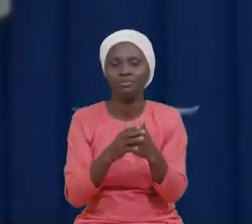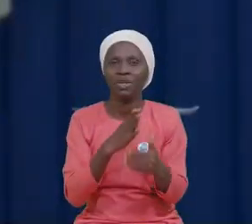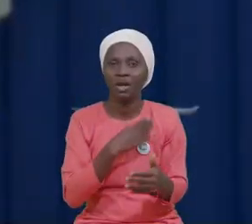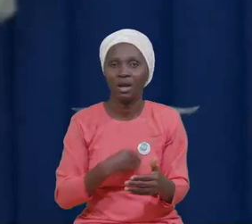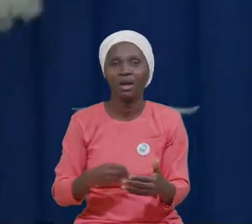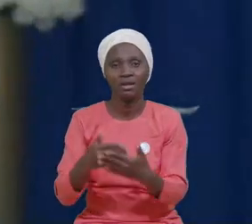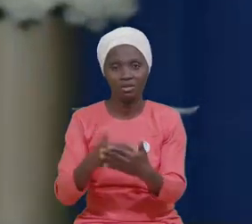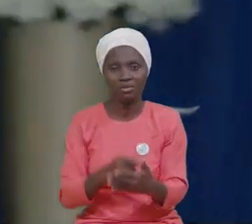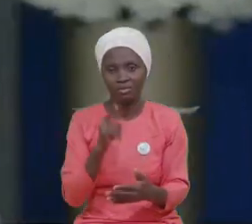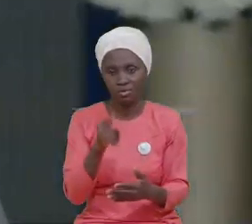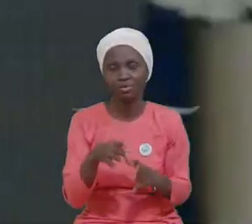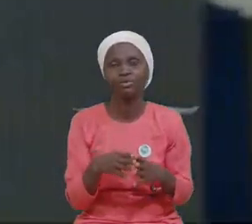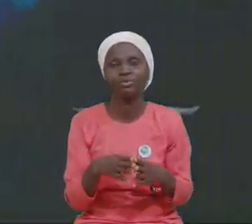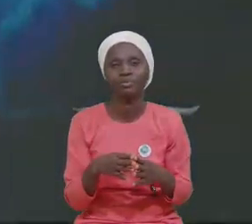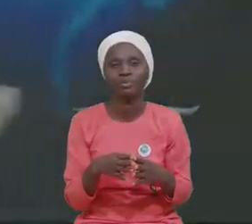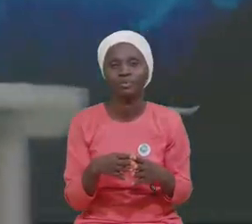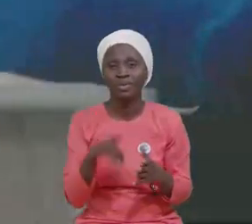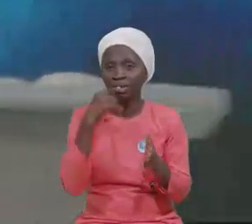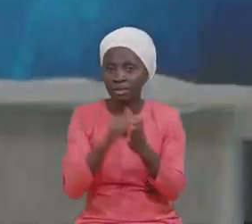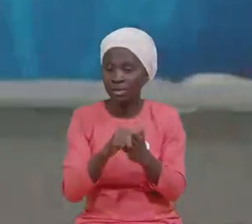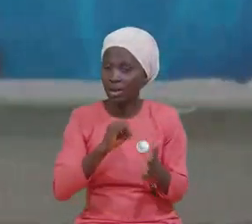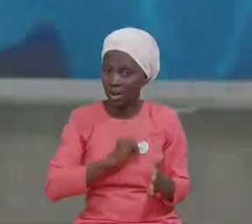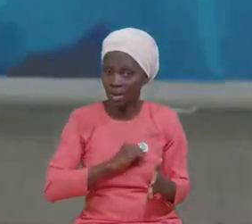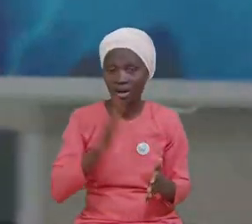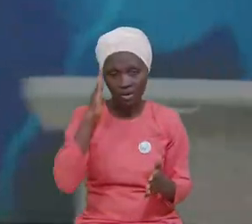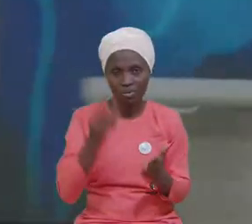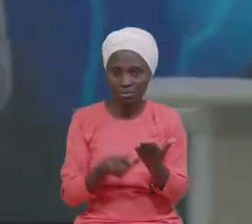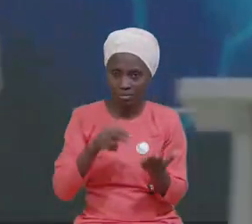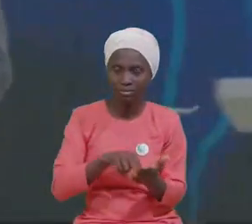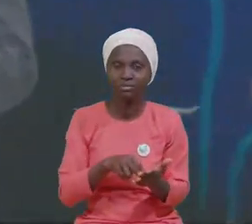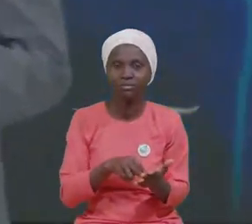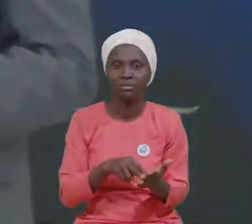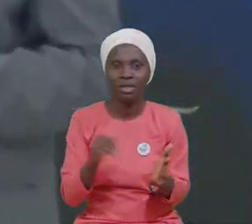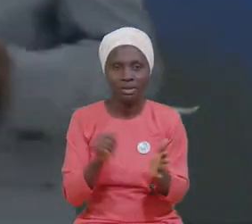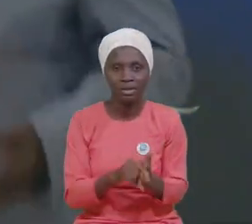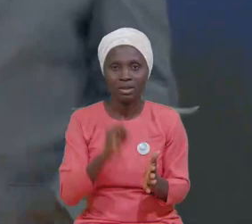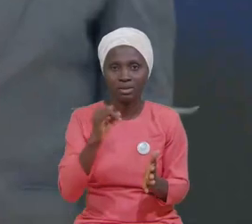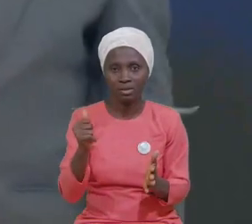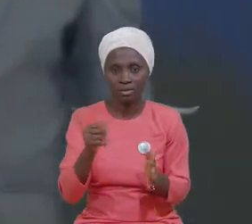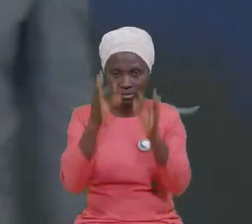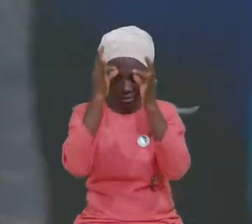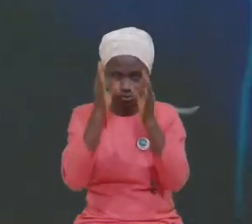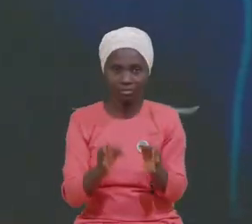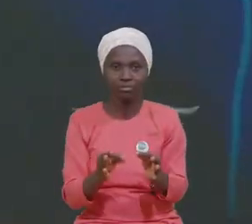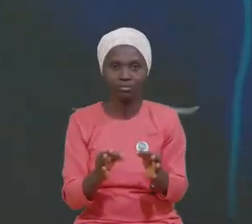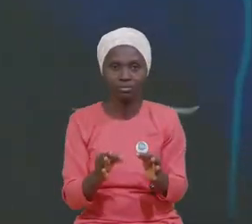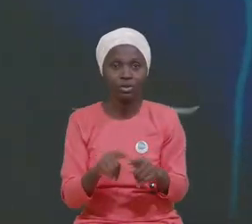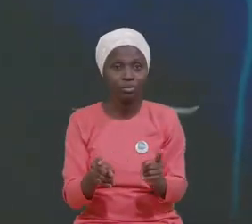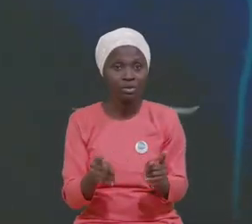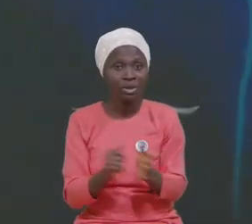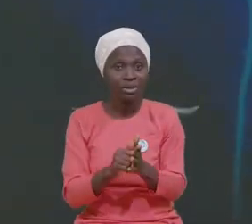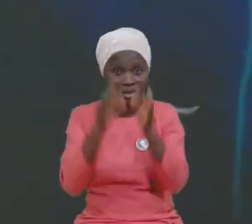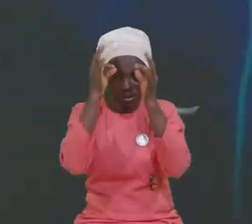et contre toi. Il a dit, je me lèverai. Ça, c'est une décision.